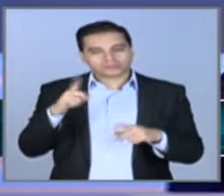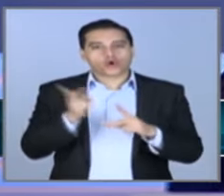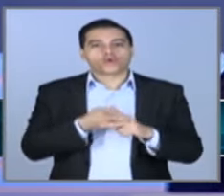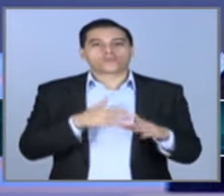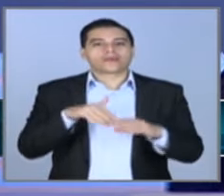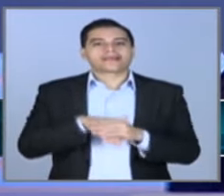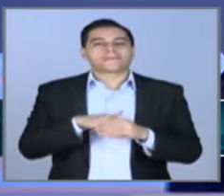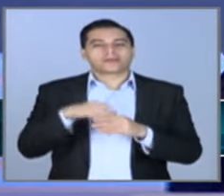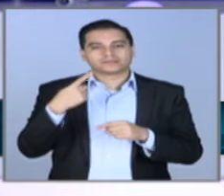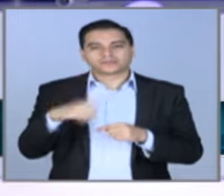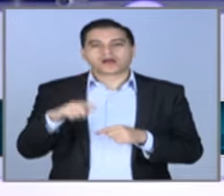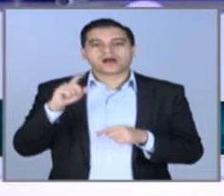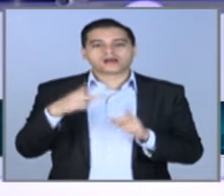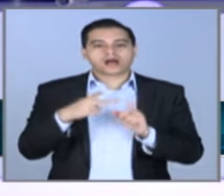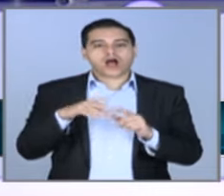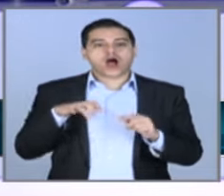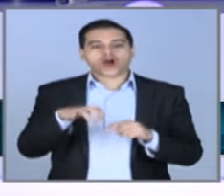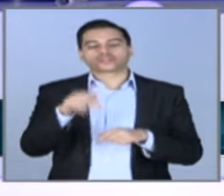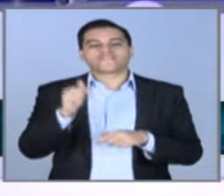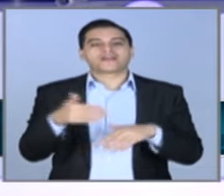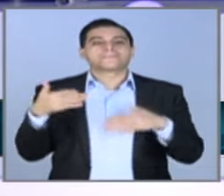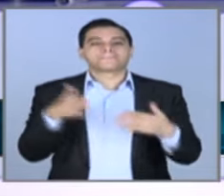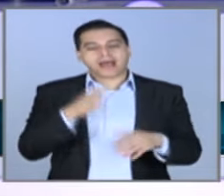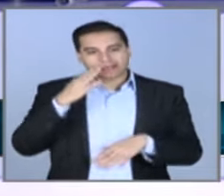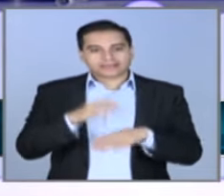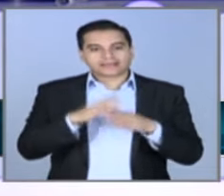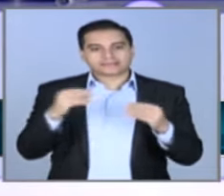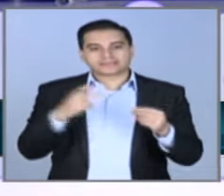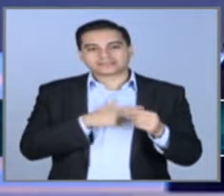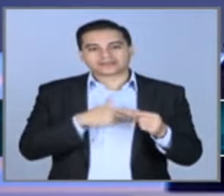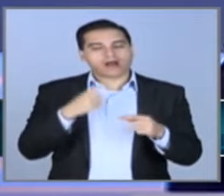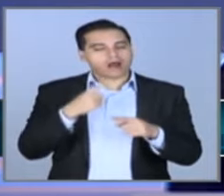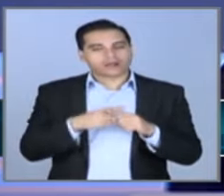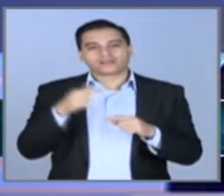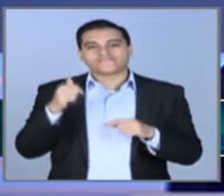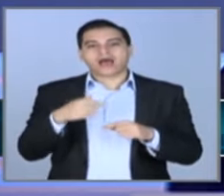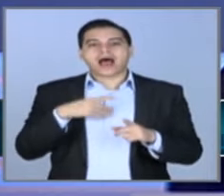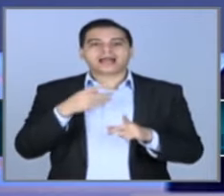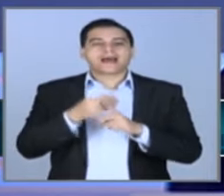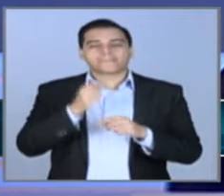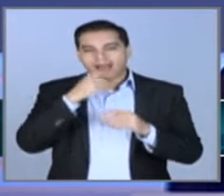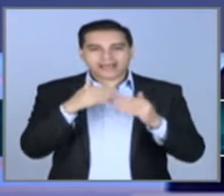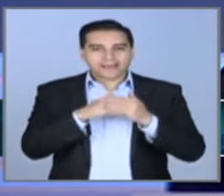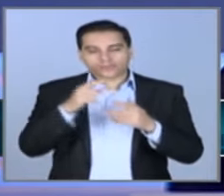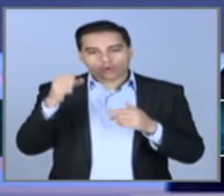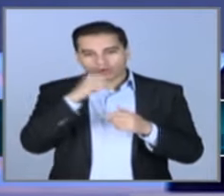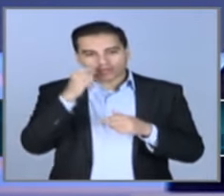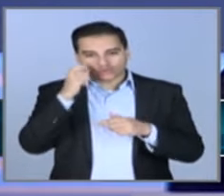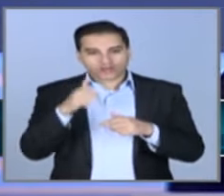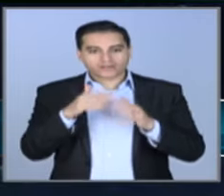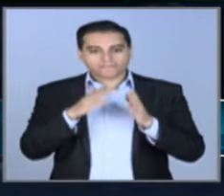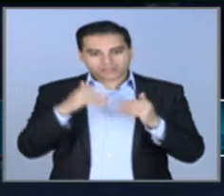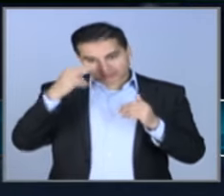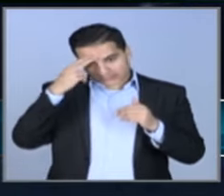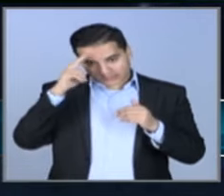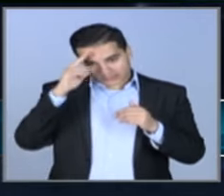هي الحشرة التي تتسبب في وفاة اكبر عدد من البشر سنويا؟ سباب. غلط. هنحب أيامنا هي أغنية المطرب مصري معاصر، فمن